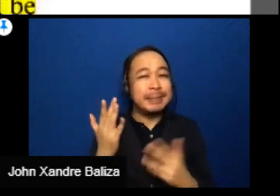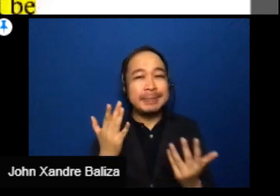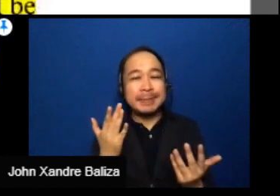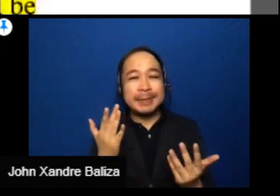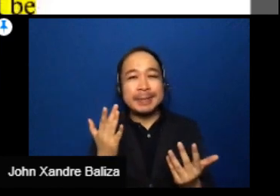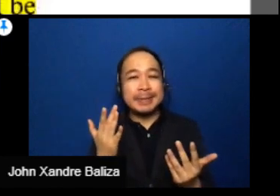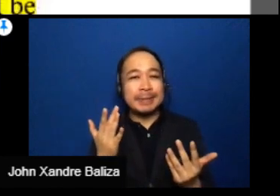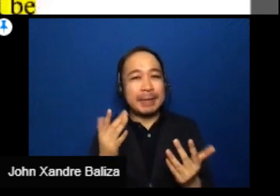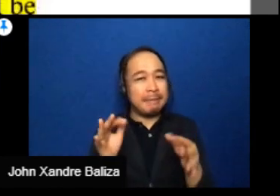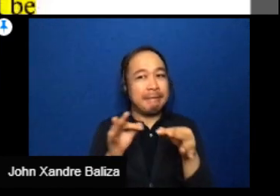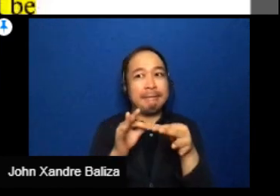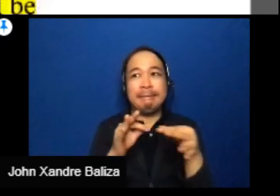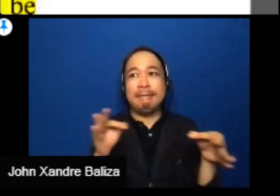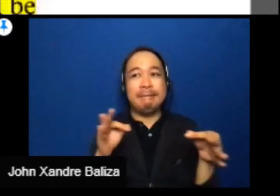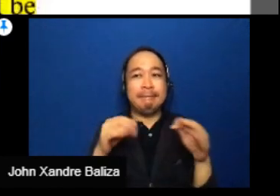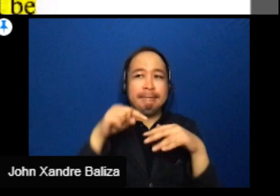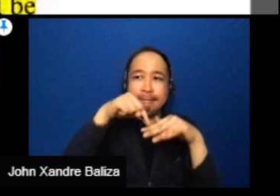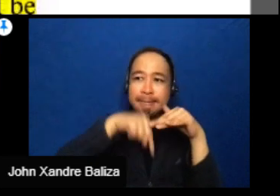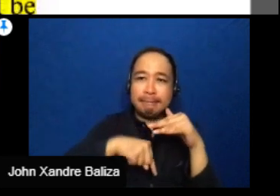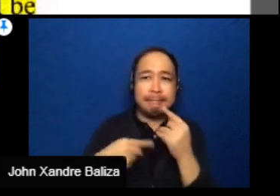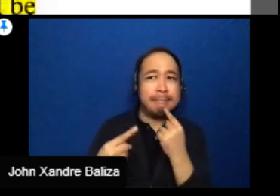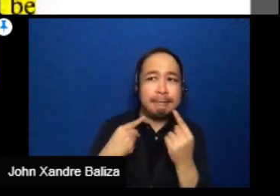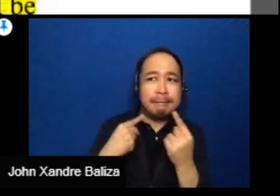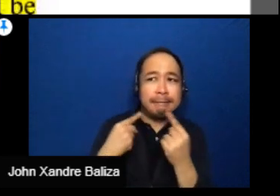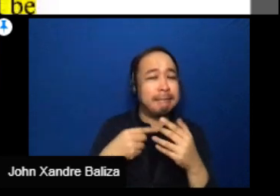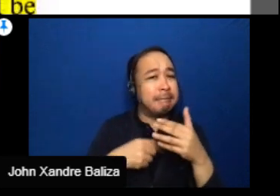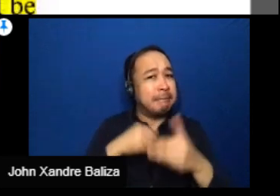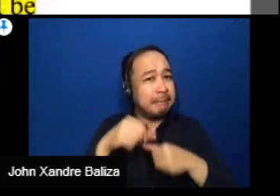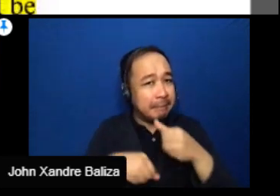Хотя на самом деле все ясно.